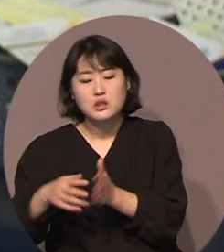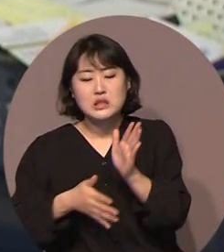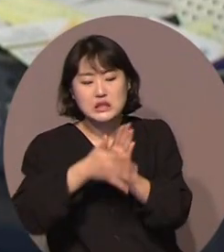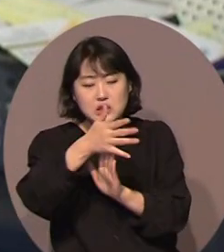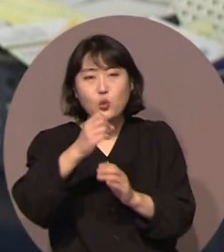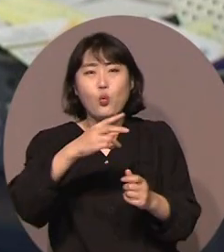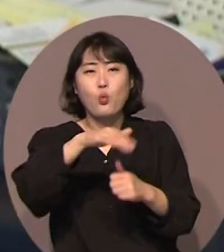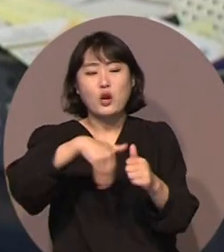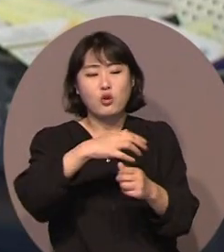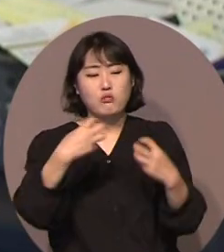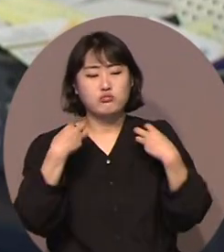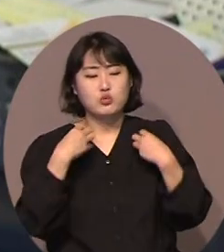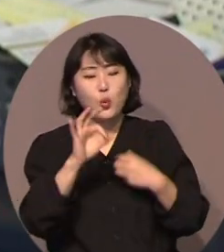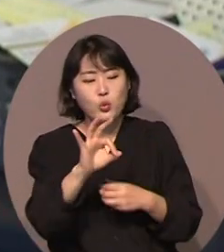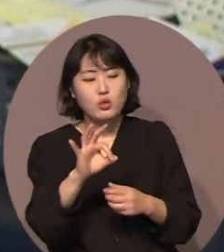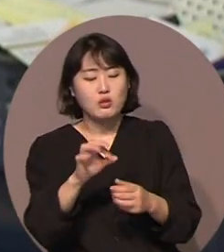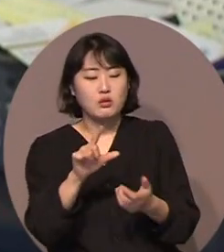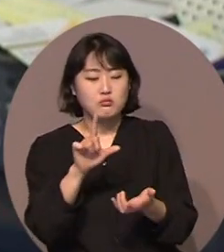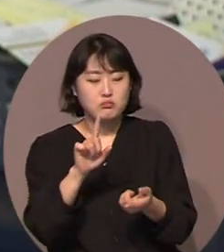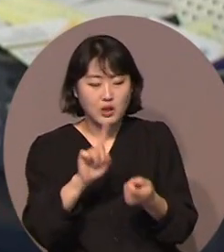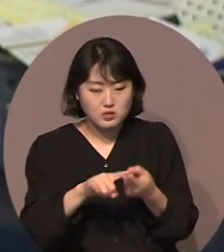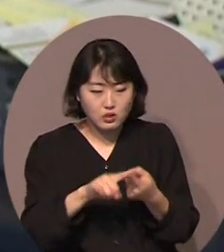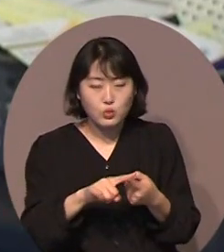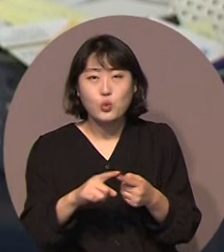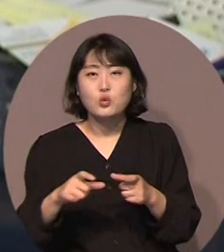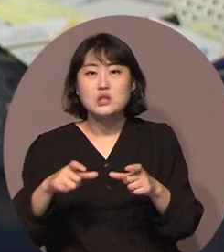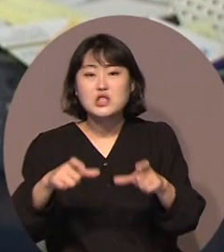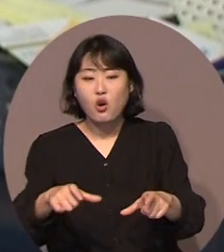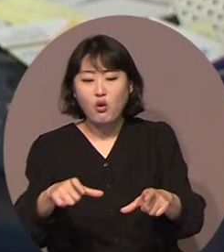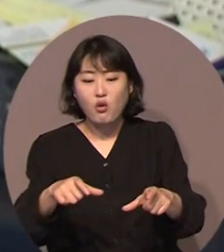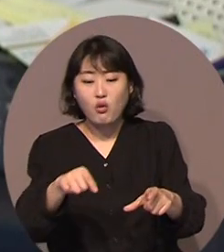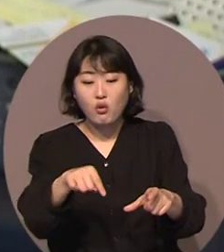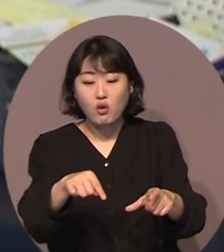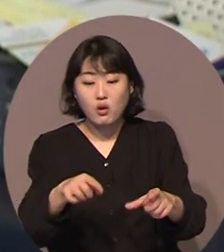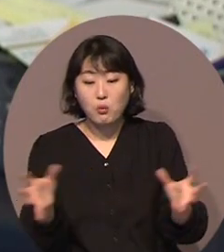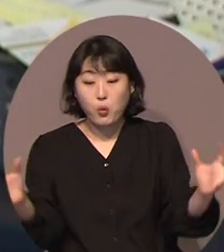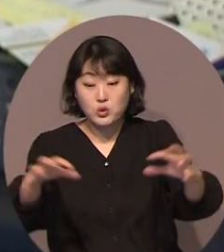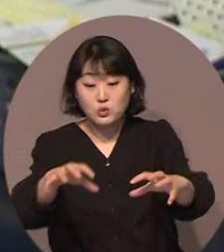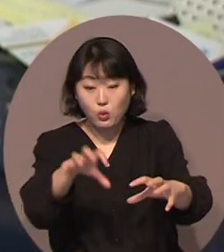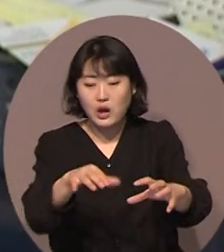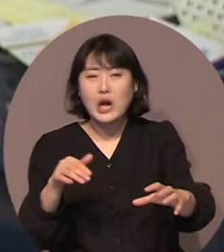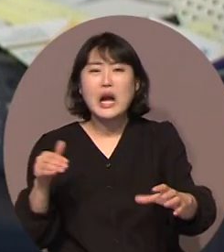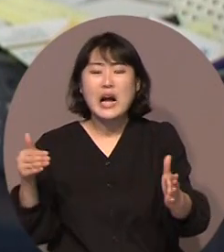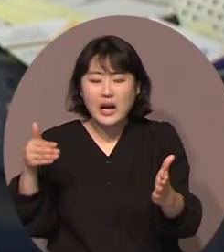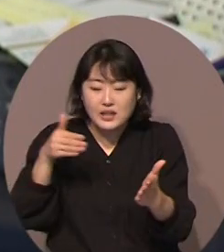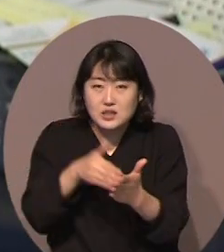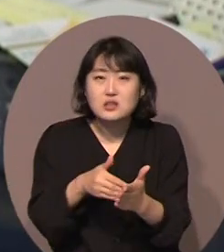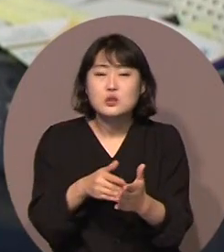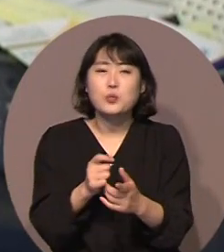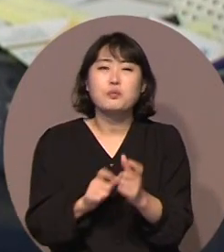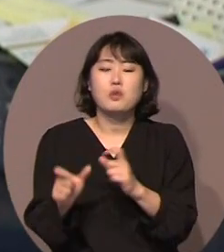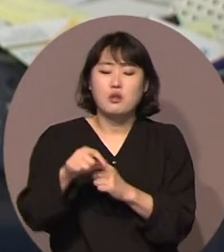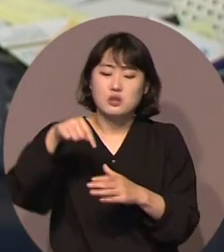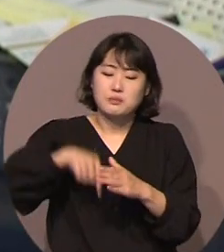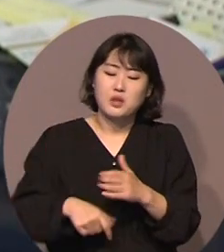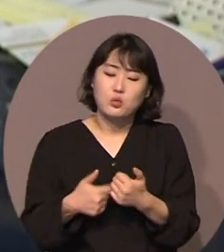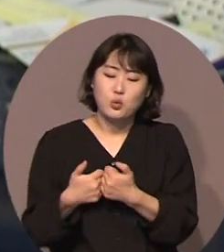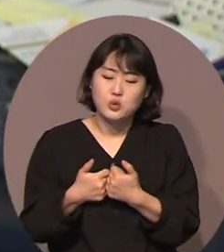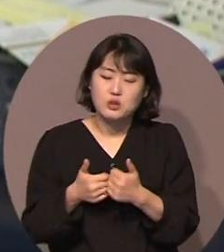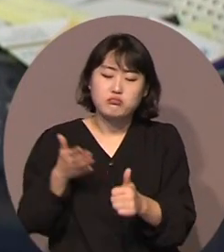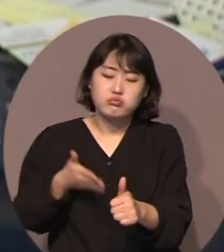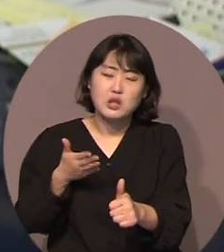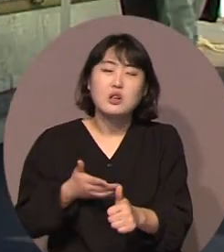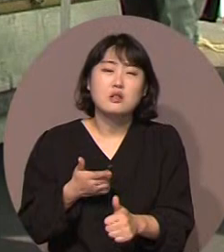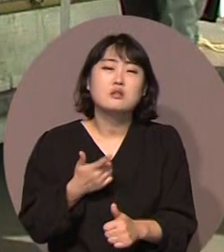비용적인 면과 그 다음에 거점 지역까지 이송 문제에 대해서 좀 더 심도 있게 논의해 달라고 일단